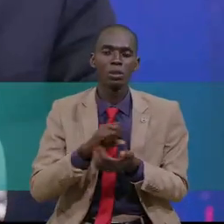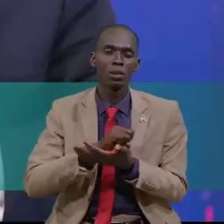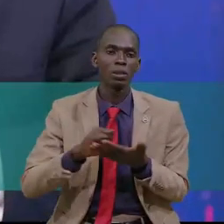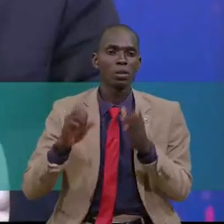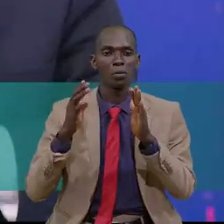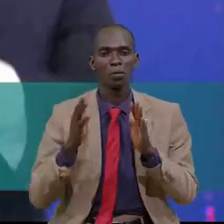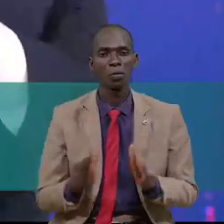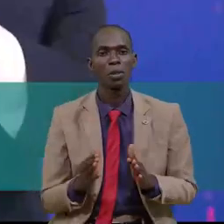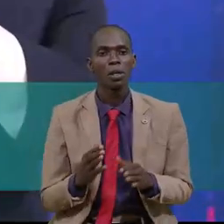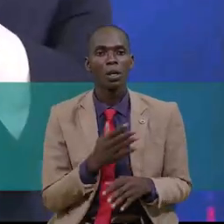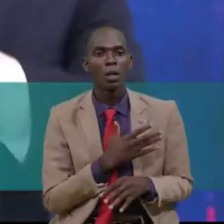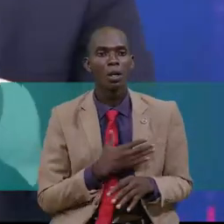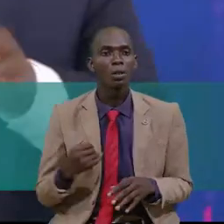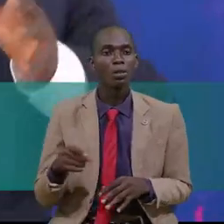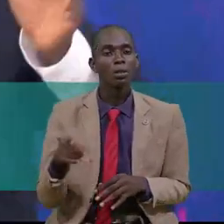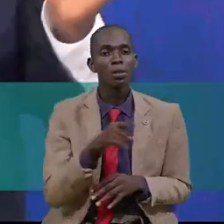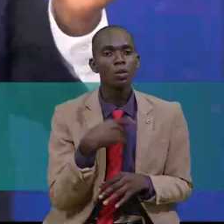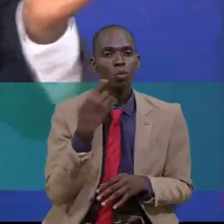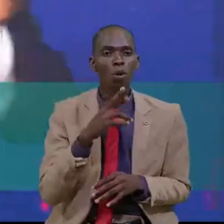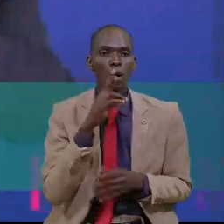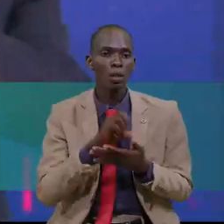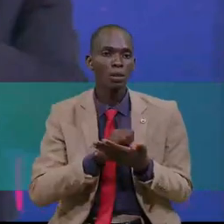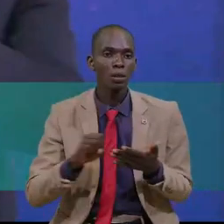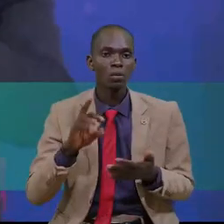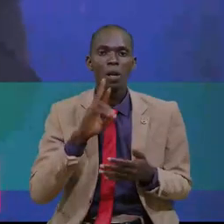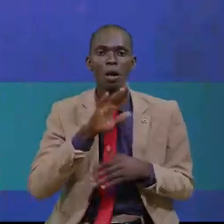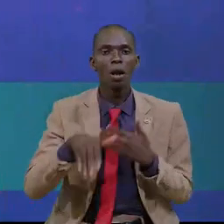qui sanctifie et ceux qui sont sanctifiés,